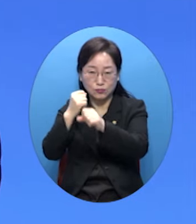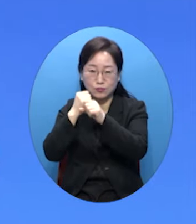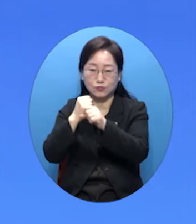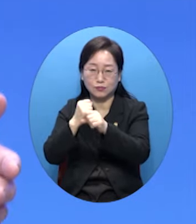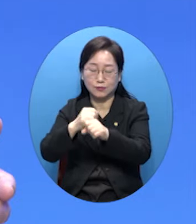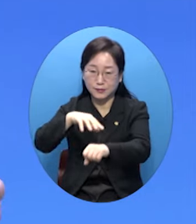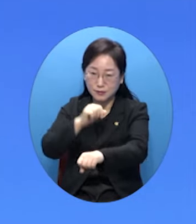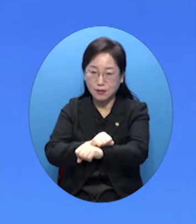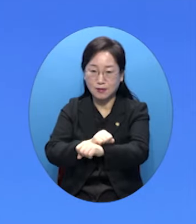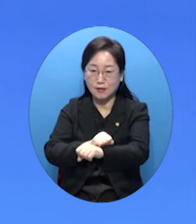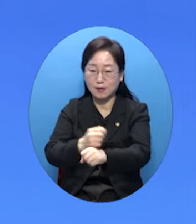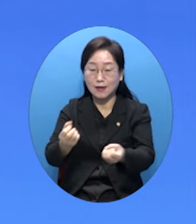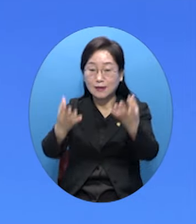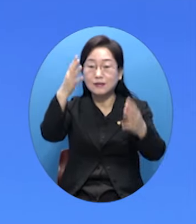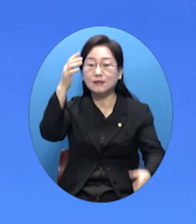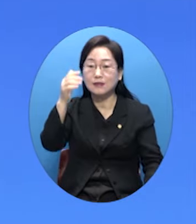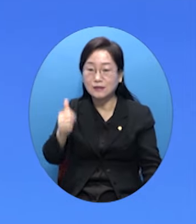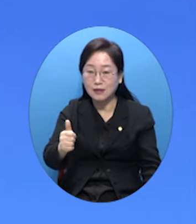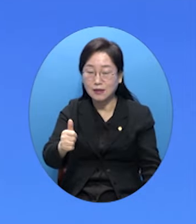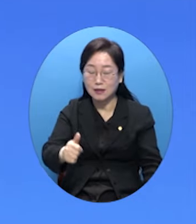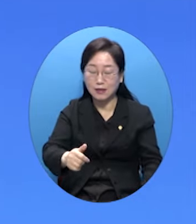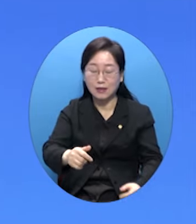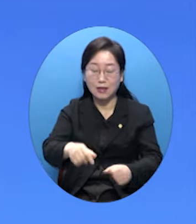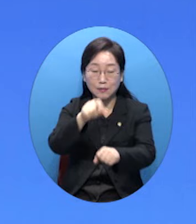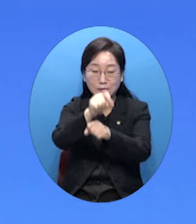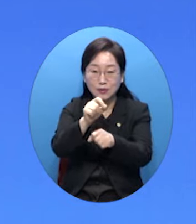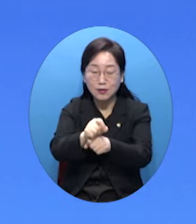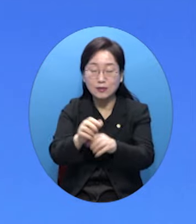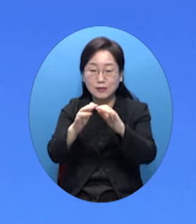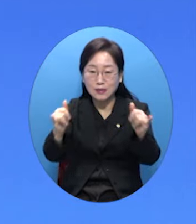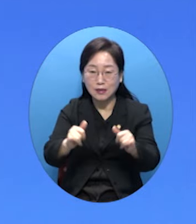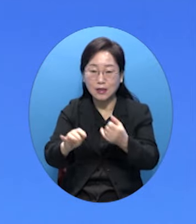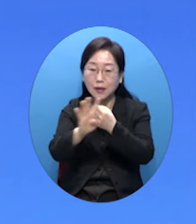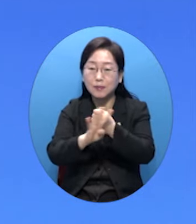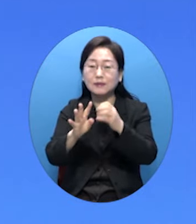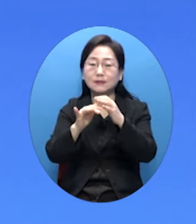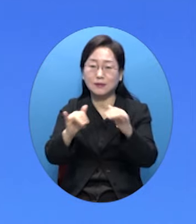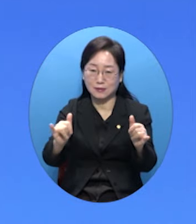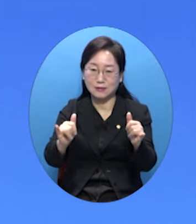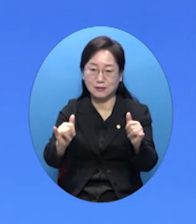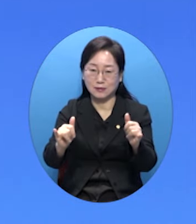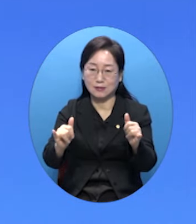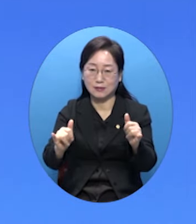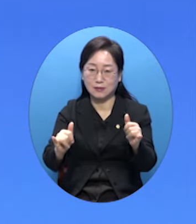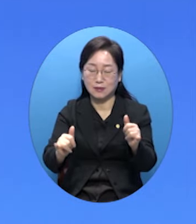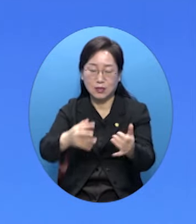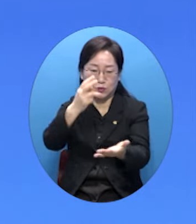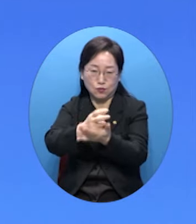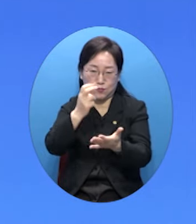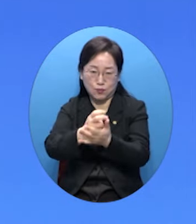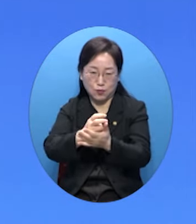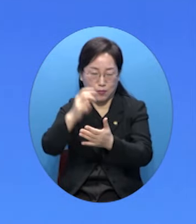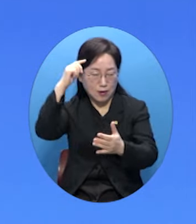제사장, 서기관, 바리새인, 이 율법